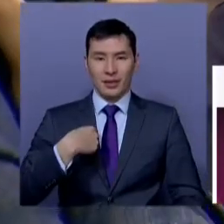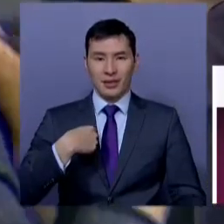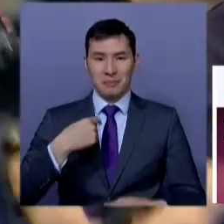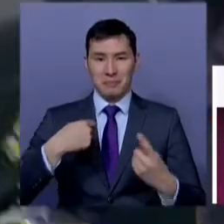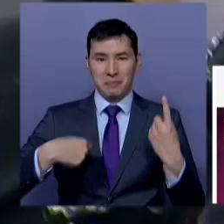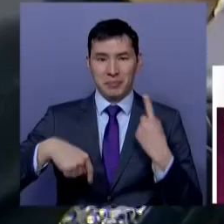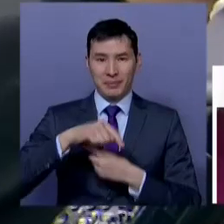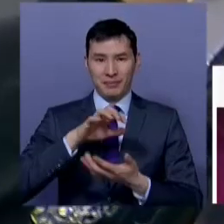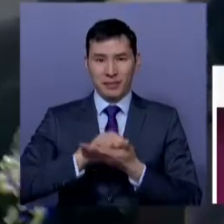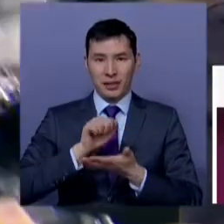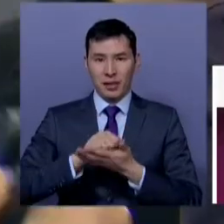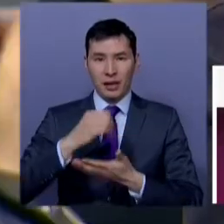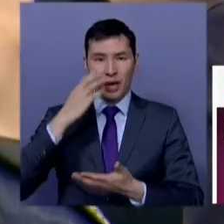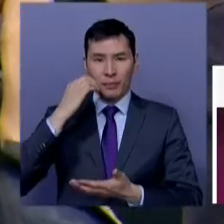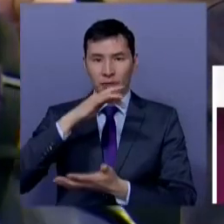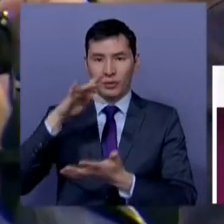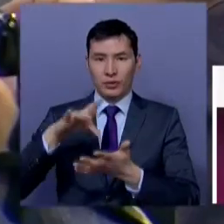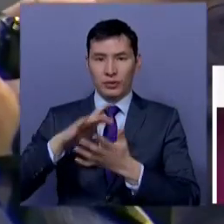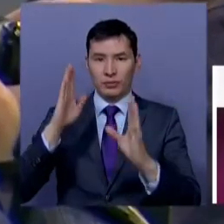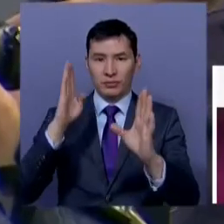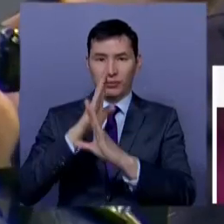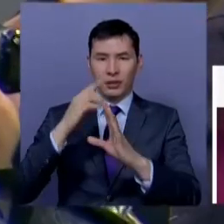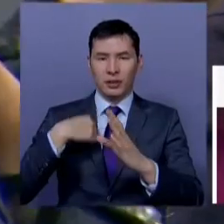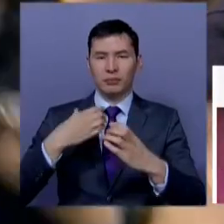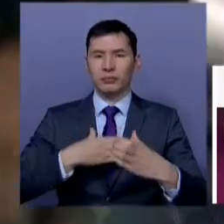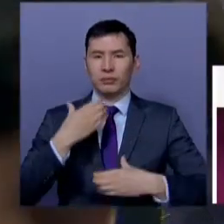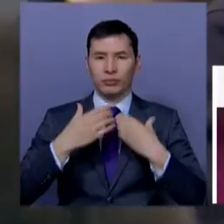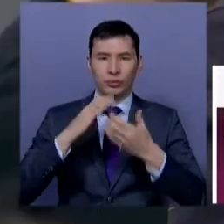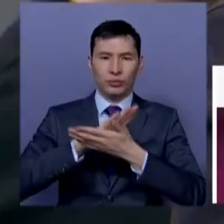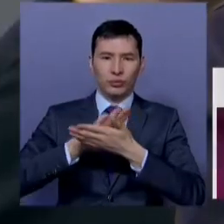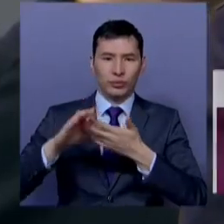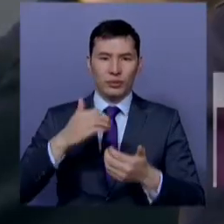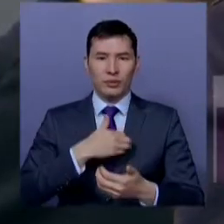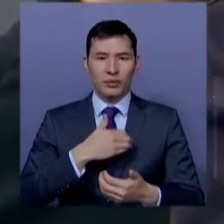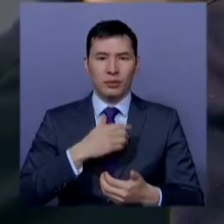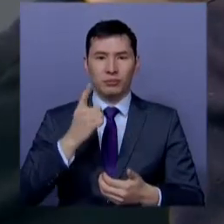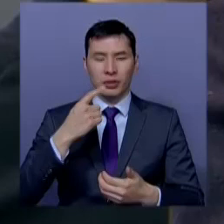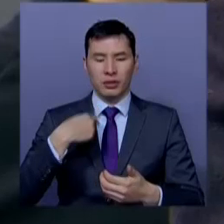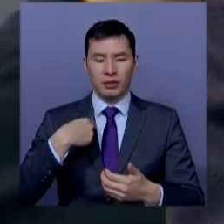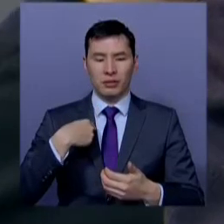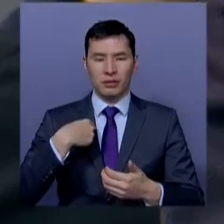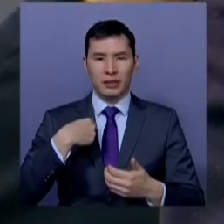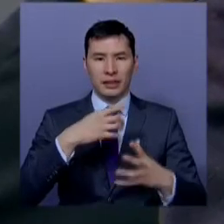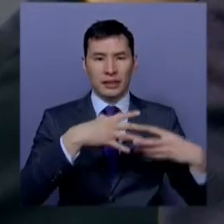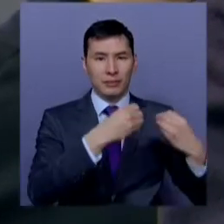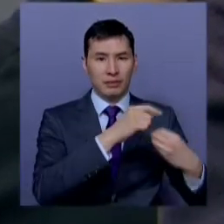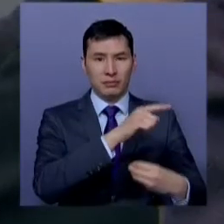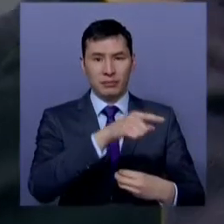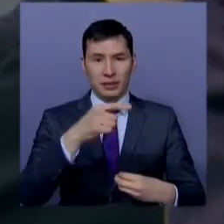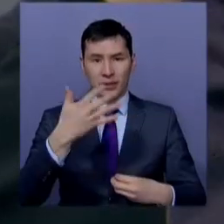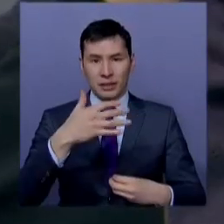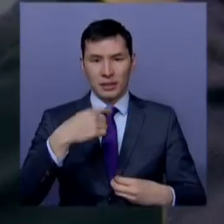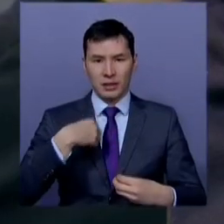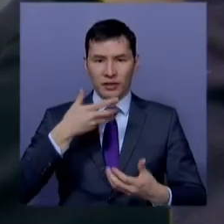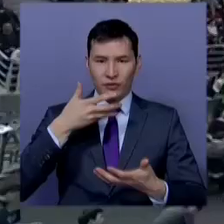Алматы экологиясы мені мазалайды, сондықтан Медеу ауданындағы 50 отбасына өз қаражатымнан тегін газ қосып беруге дайынмын. Және осында